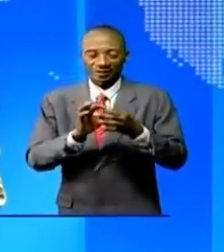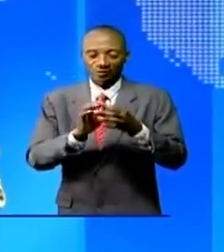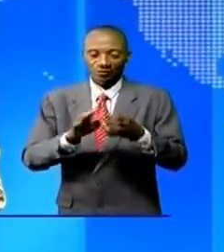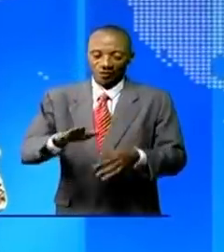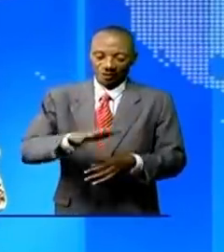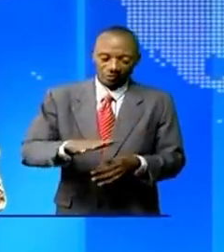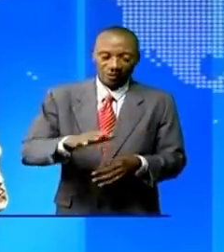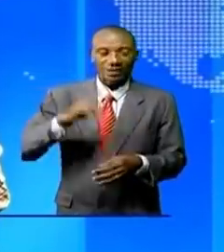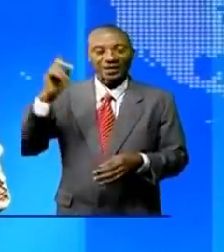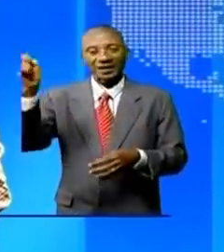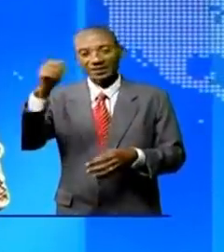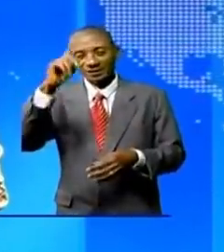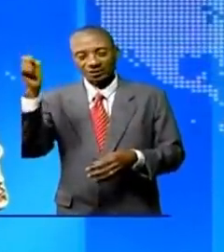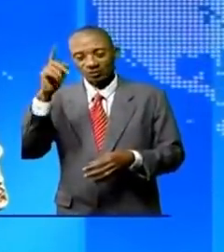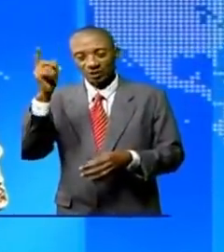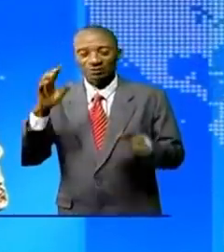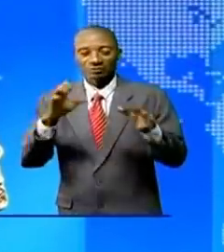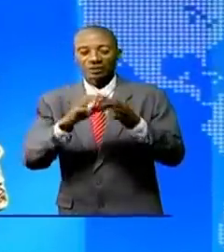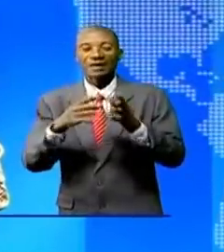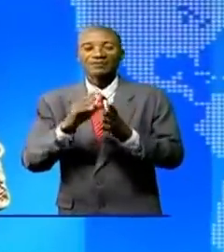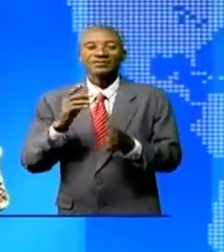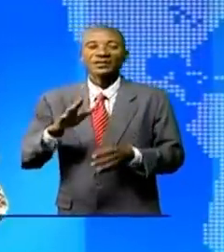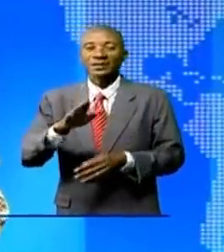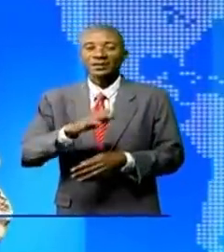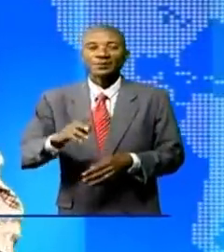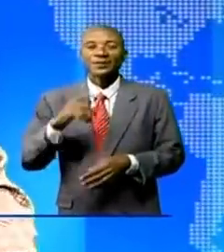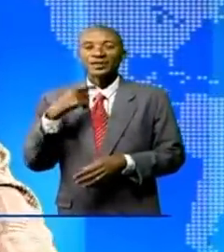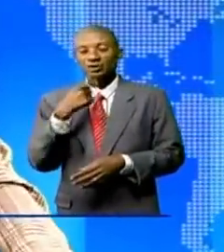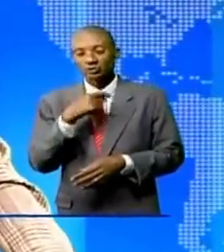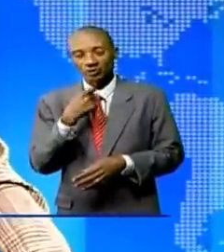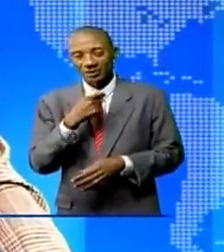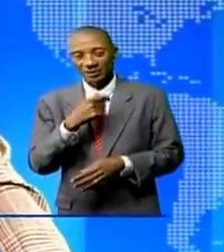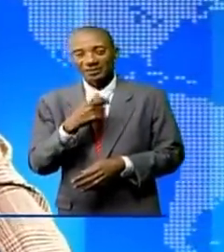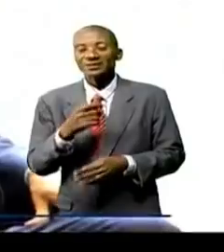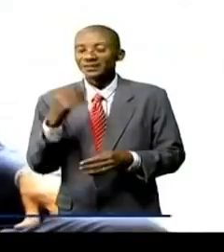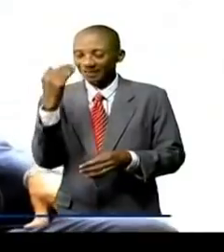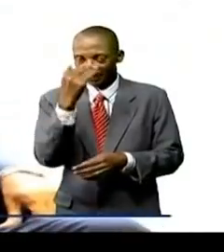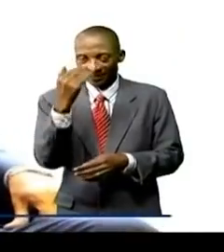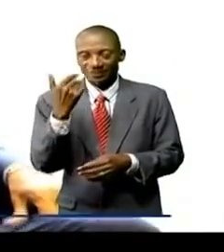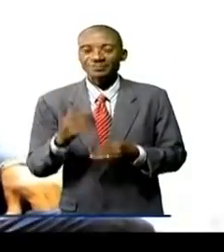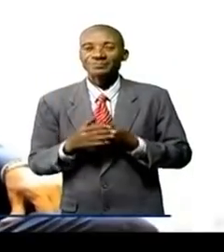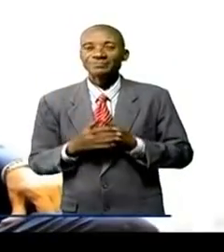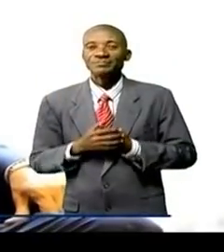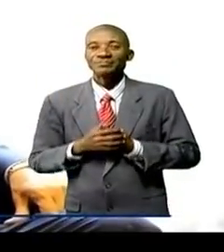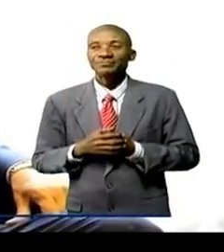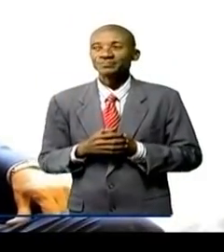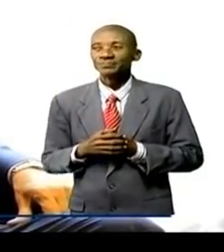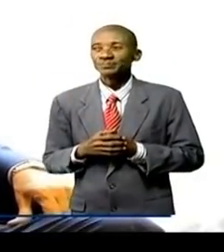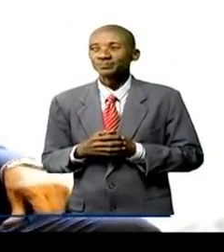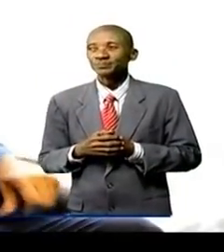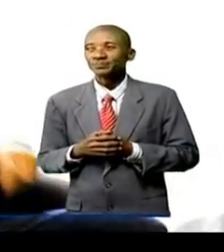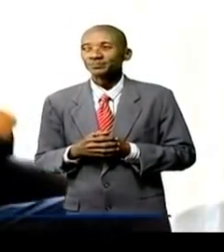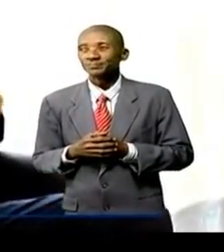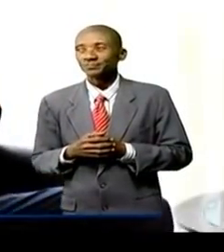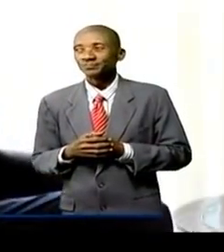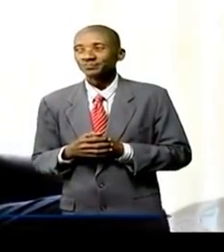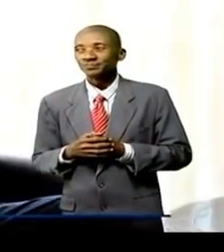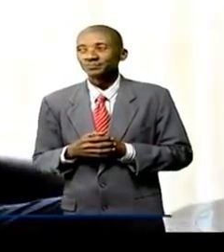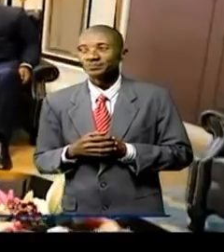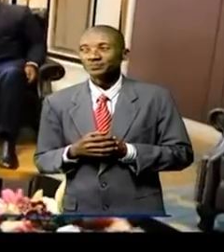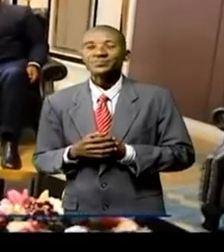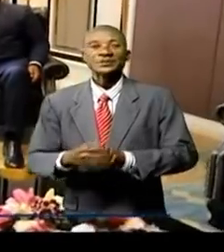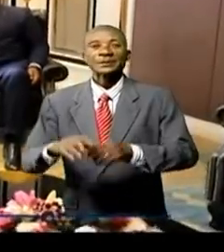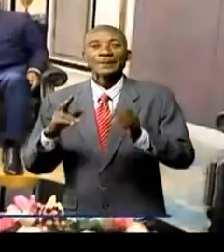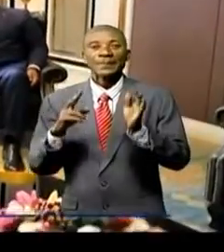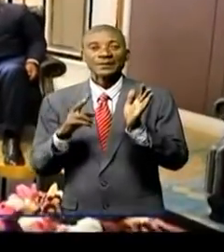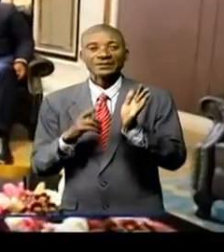Fanny Kikoufi. Bienvenue Kabamba et Dadi Ndala. Arrivé ce dimanche dans la capitale congolaise